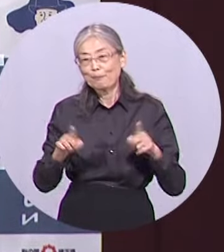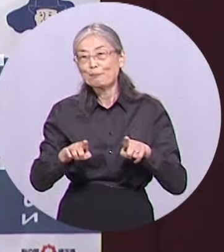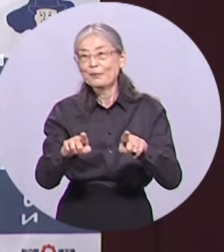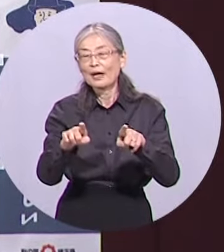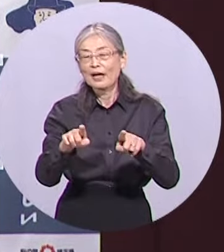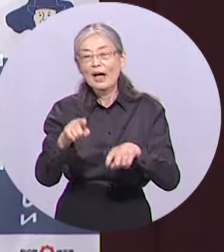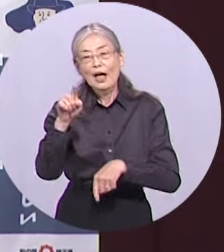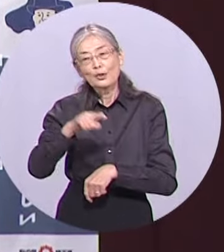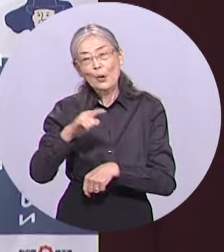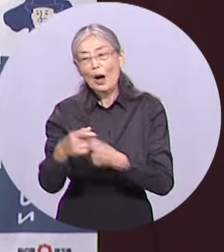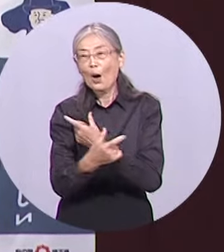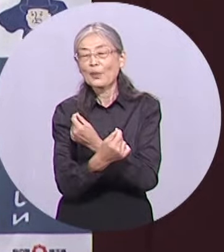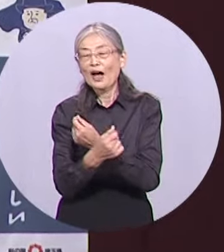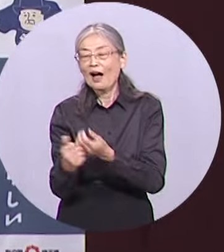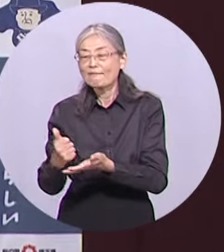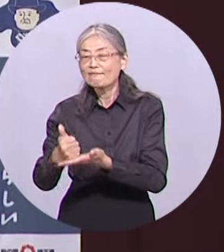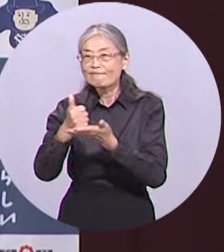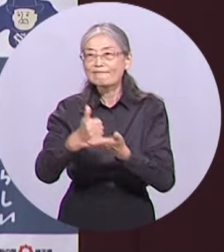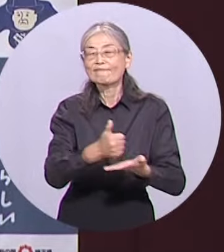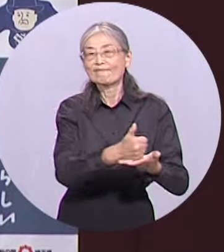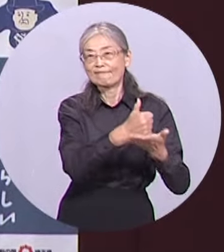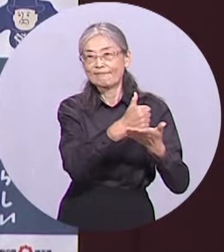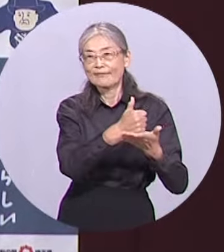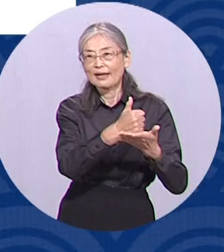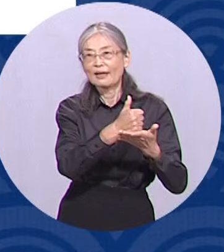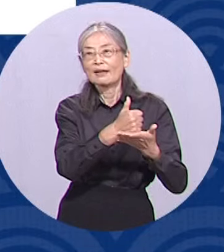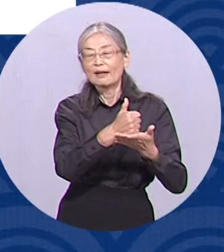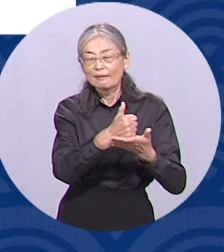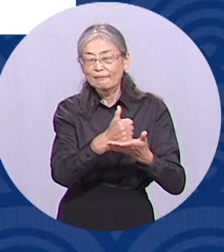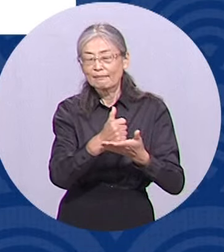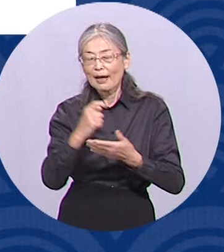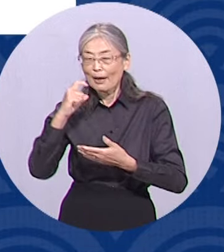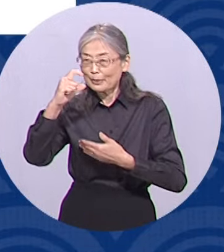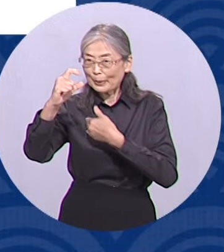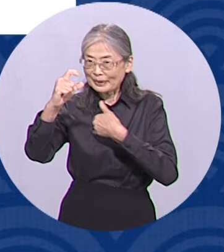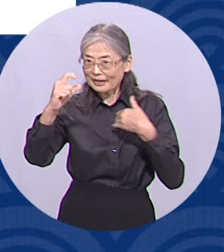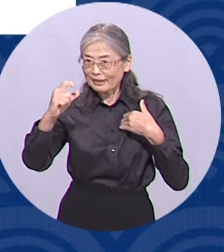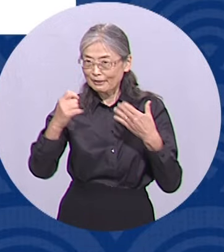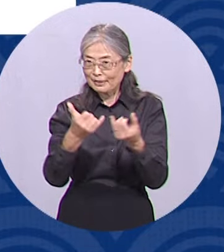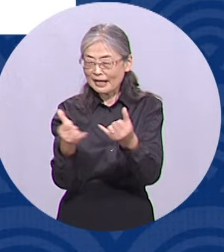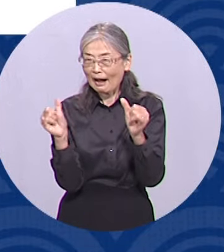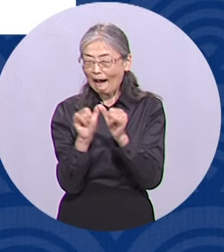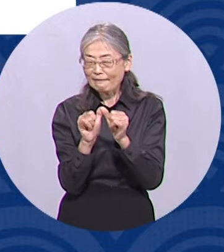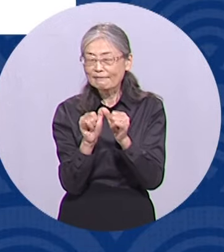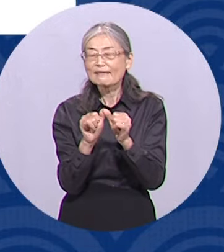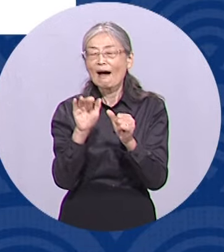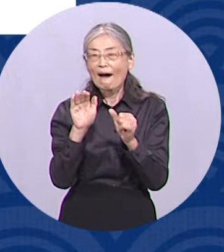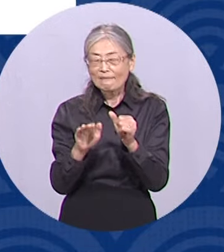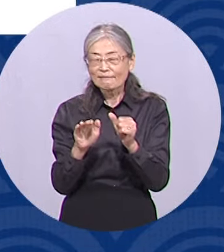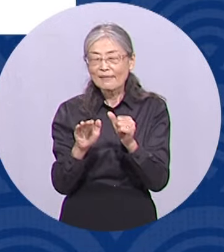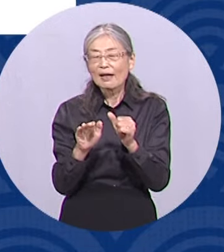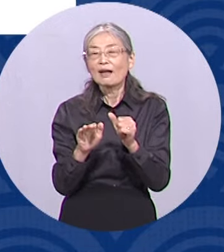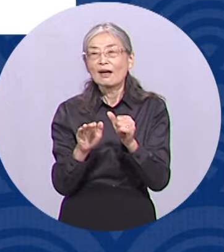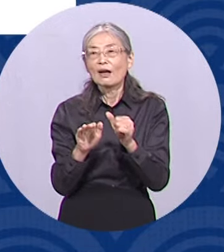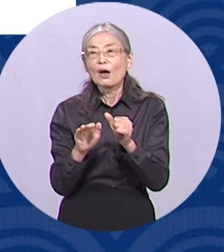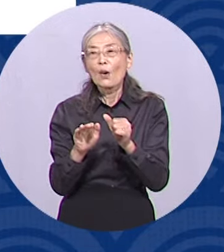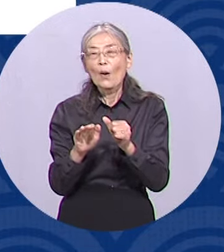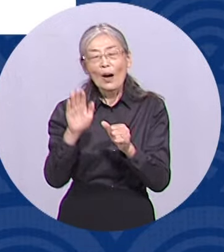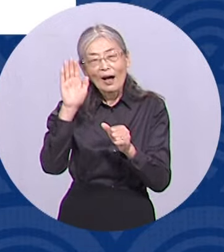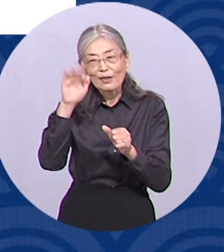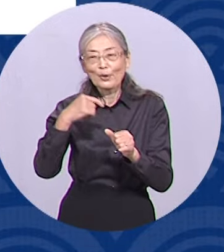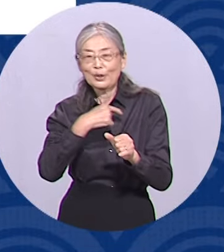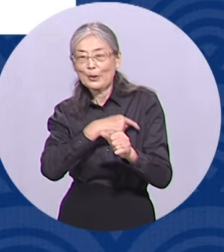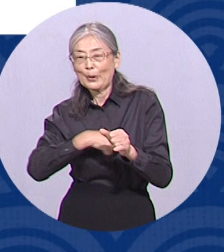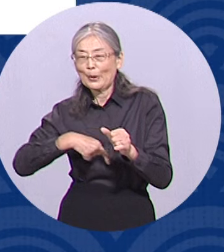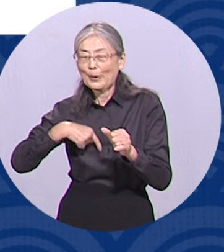互いに尊重し合う、そういう持続可能な社会の上に初めて心豊か